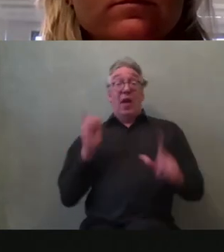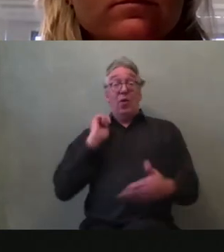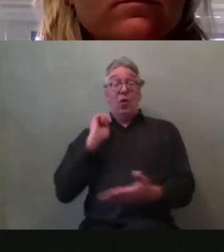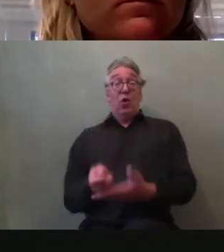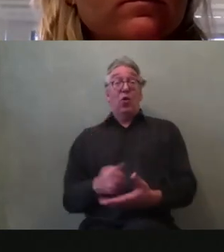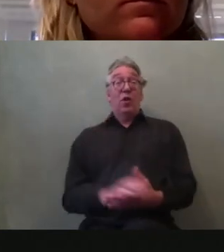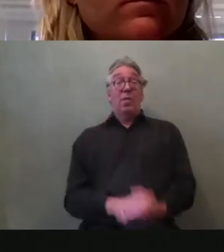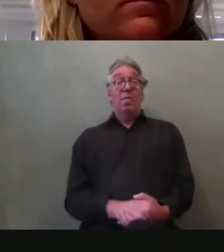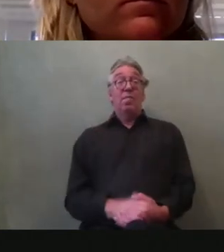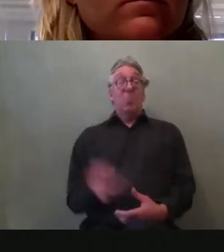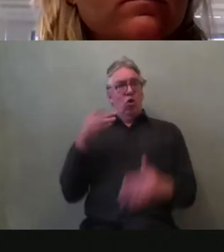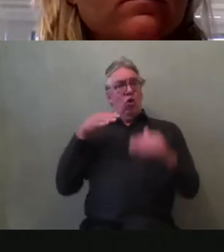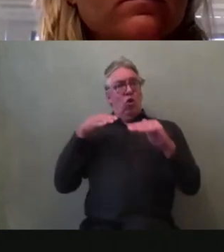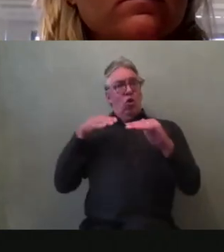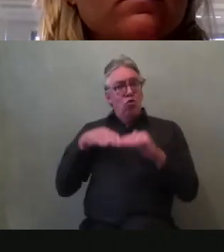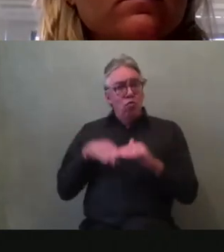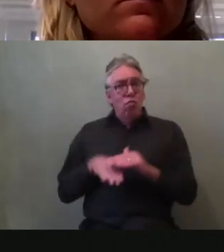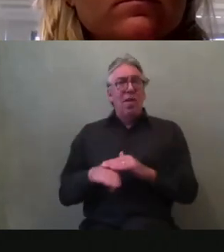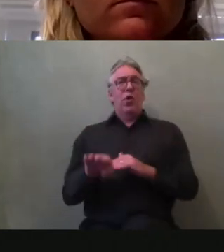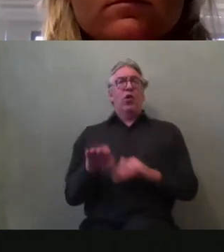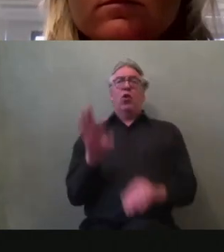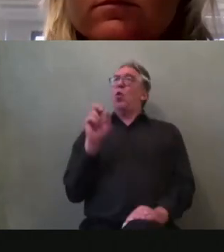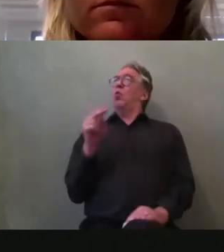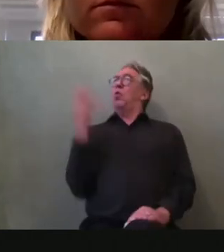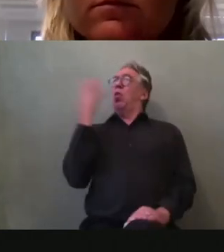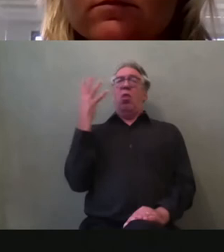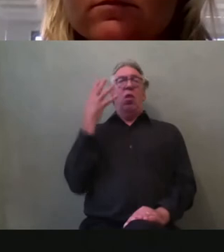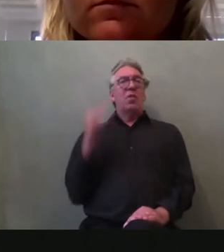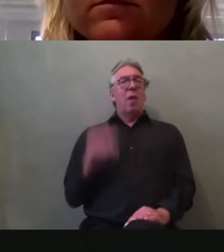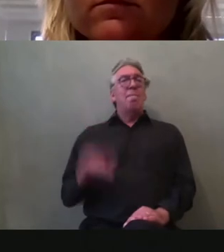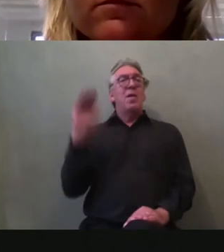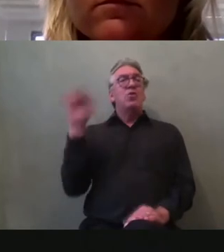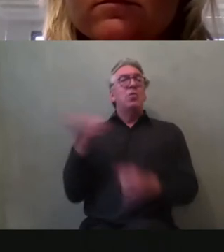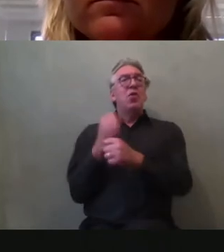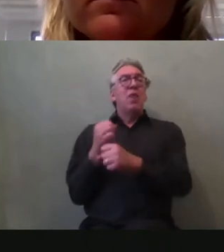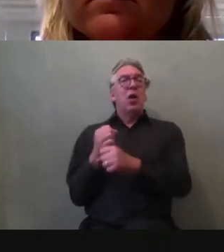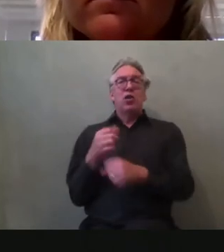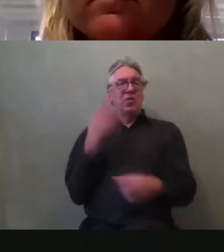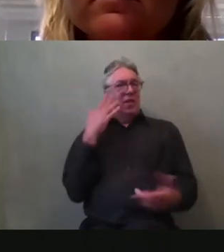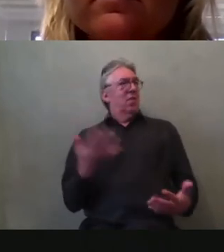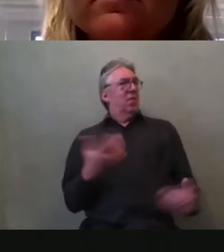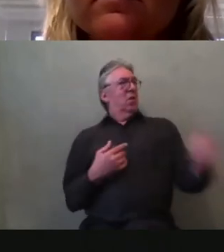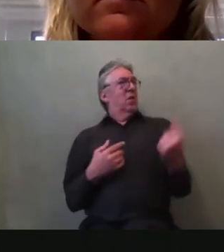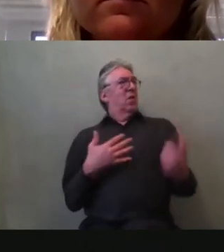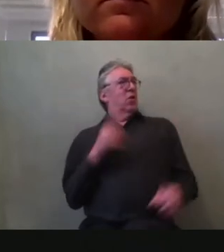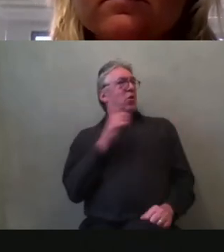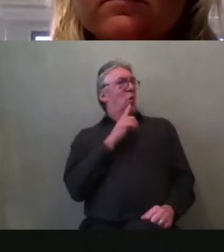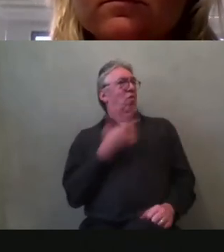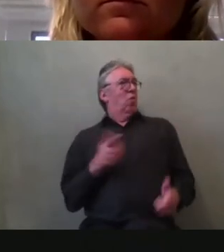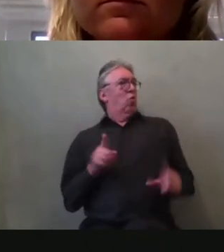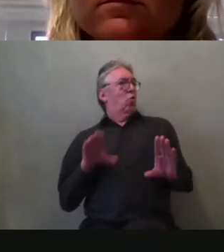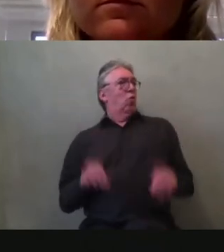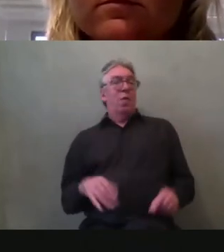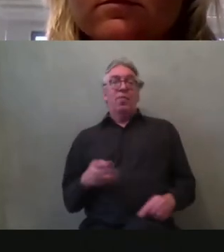Bij binnenkomst voelde Teun zich verward. De meeste medewerkers wisten niet goed raad met mijn beperking. Het theater voelde als een